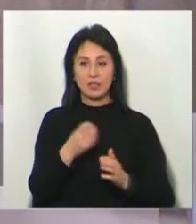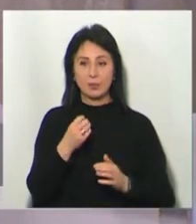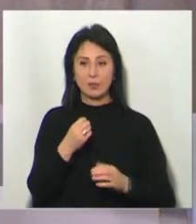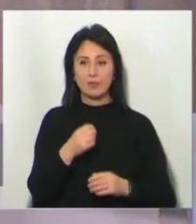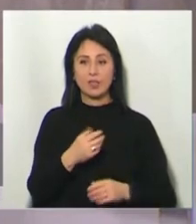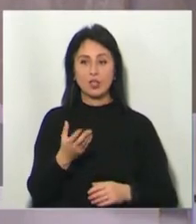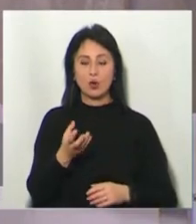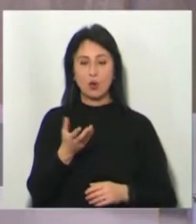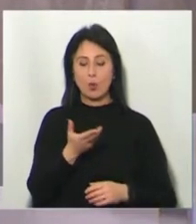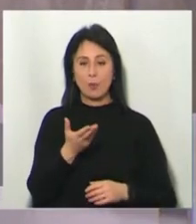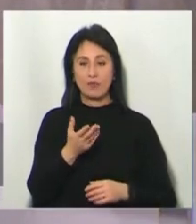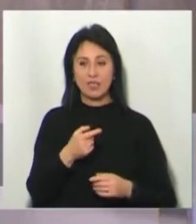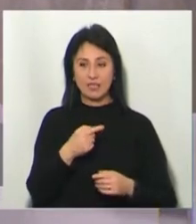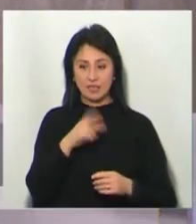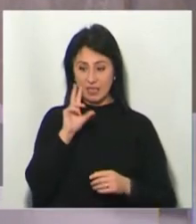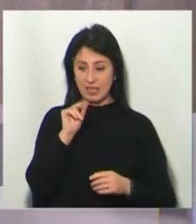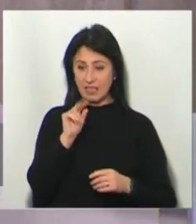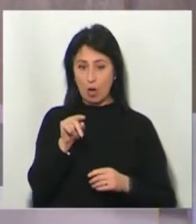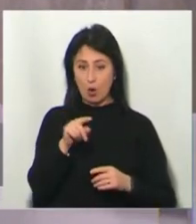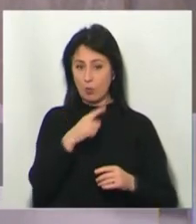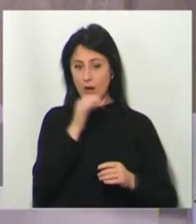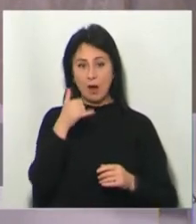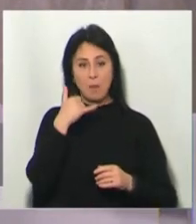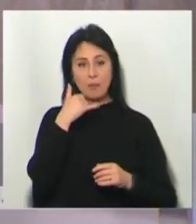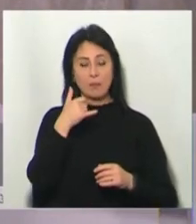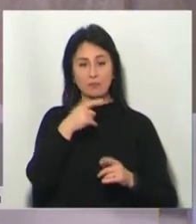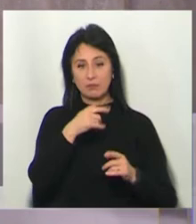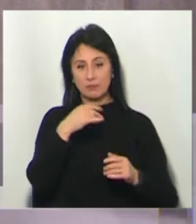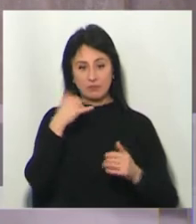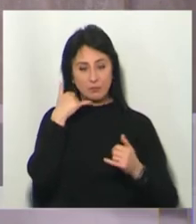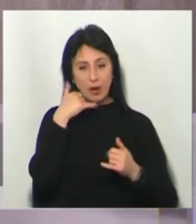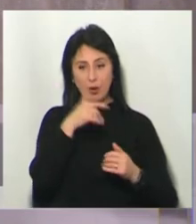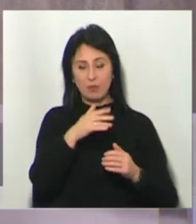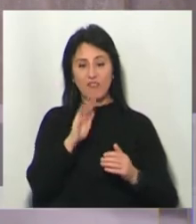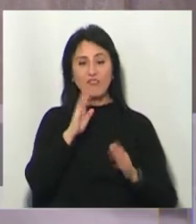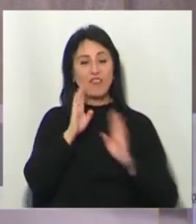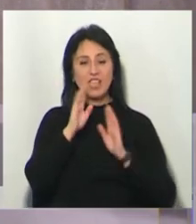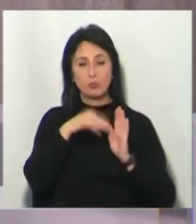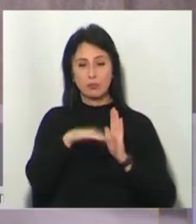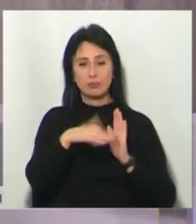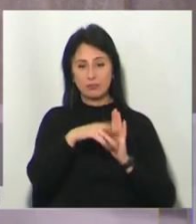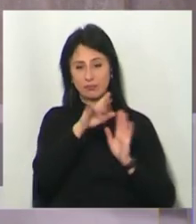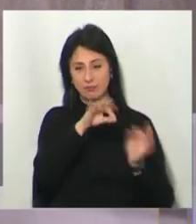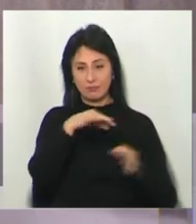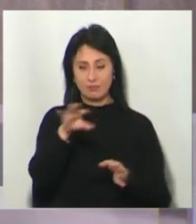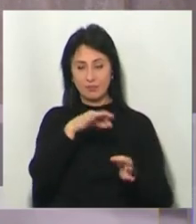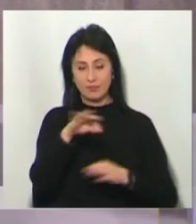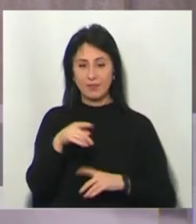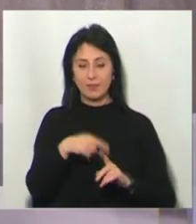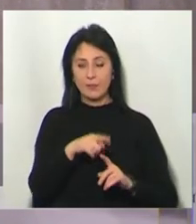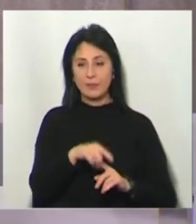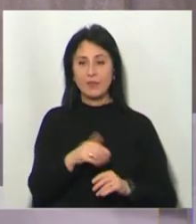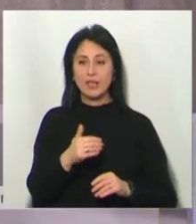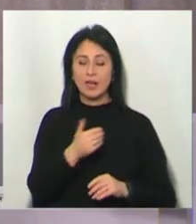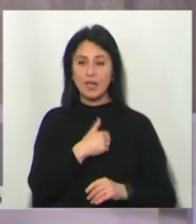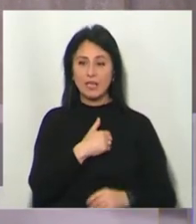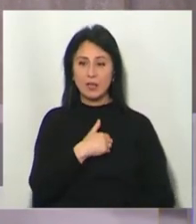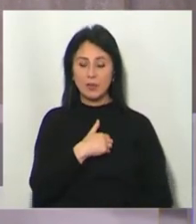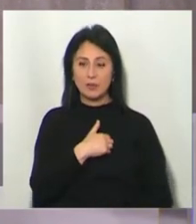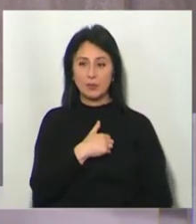კიდევ, რომელიც საუბრიდან დაიბადა და რომელიც მაყურებელს გაუჩნდა. Ჩვენ როგორც შევთანხმდით,